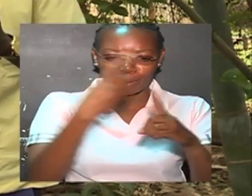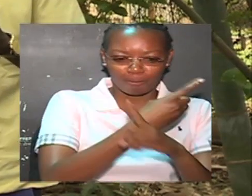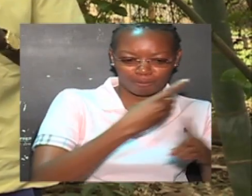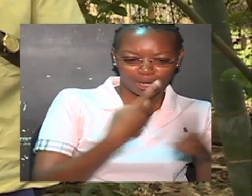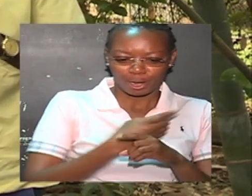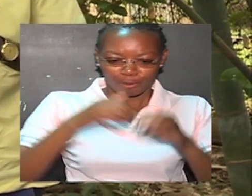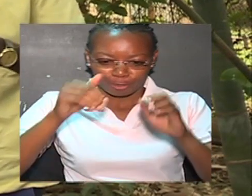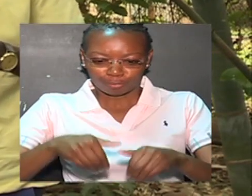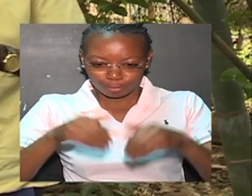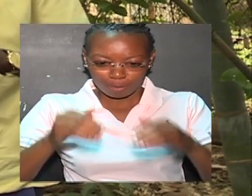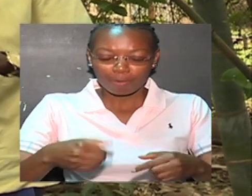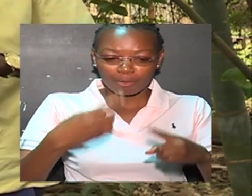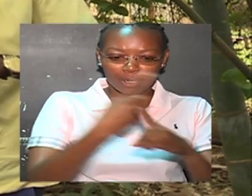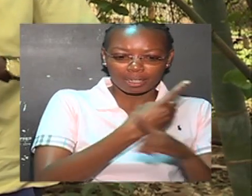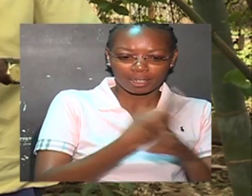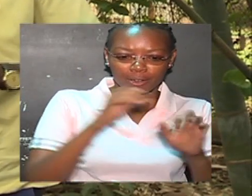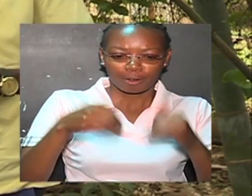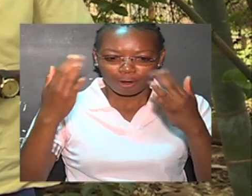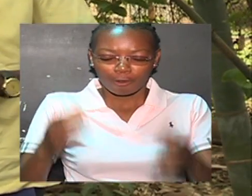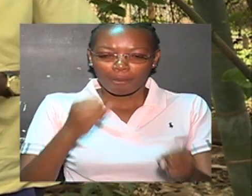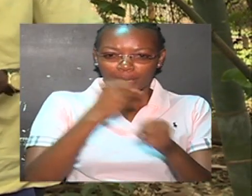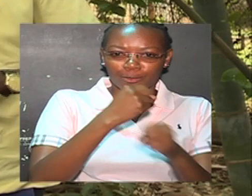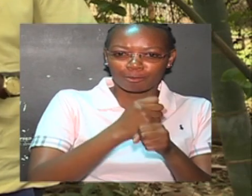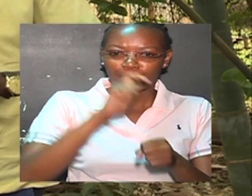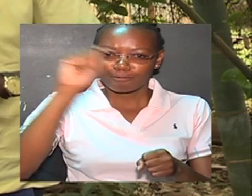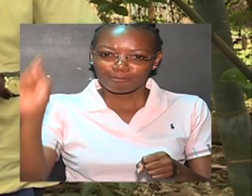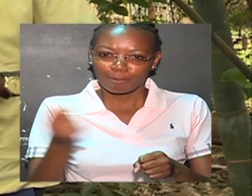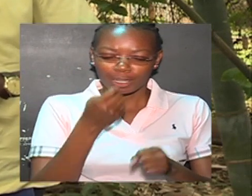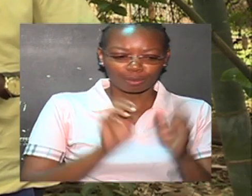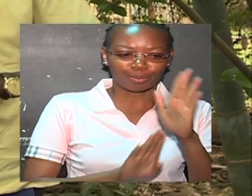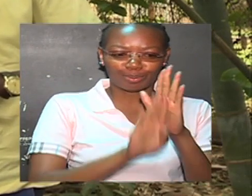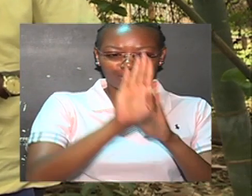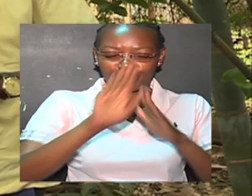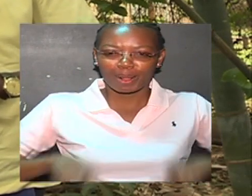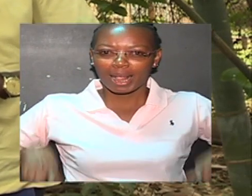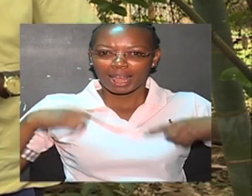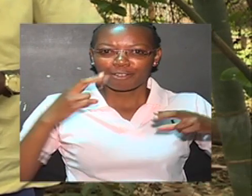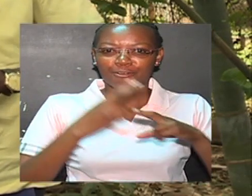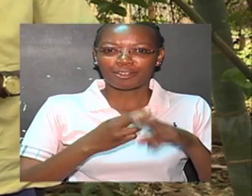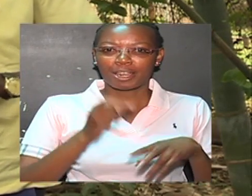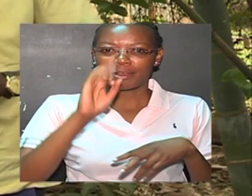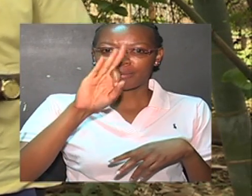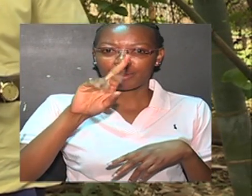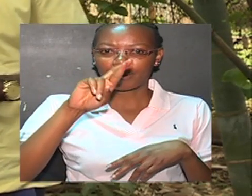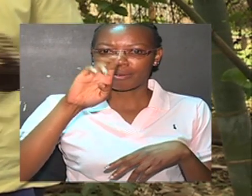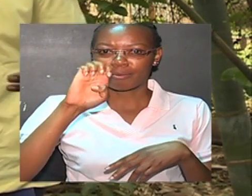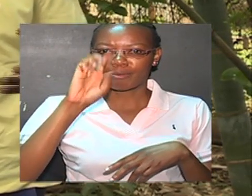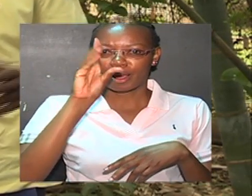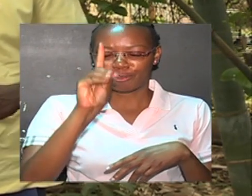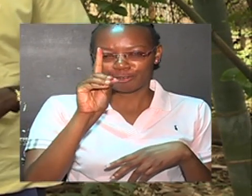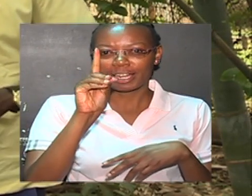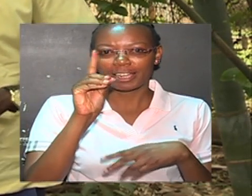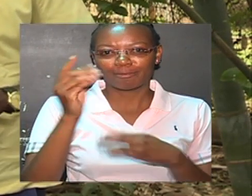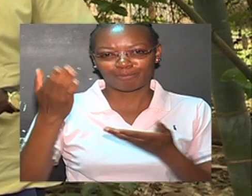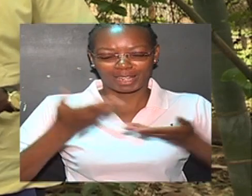kuhusu mbinu mbalimbali za kilimo zinazofanywa na wakulima mbalimbali humu nchini na jinsi ya kuboresha maisha yako. Kama ilivyo